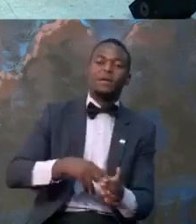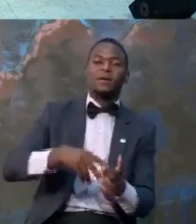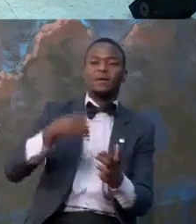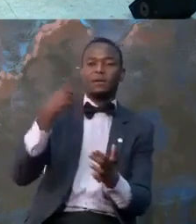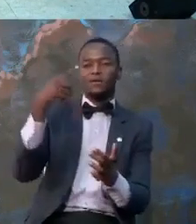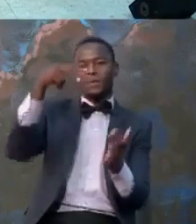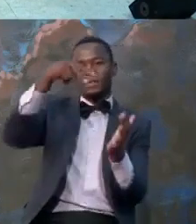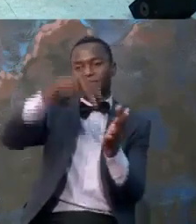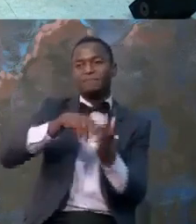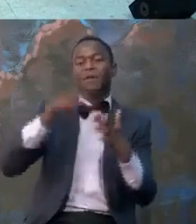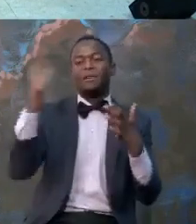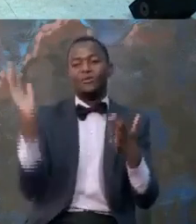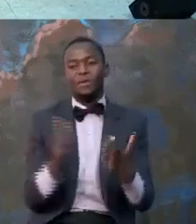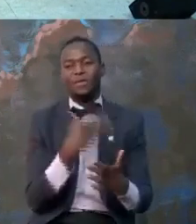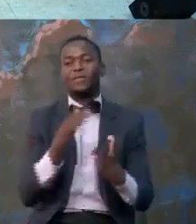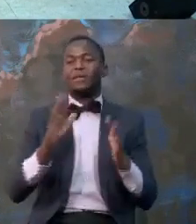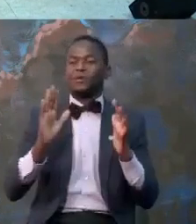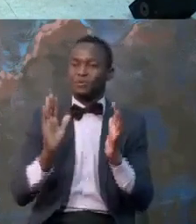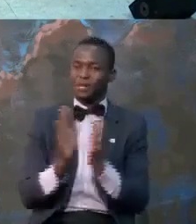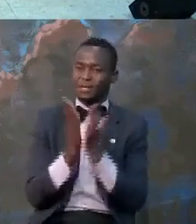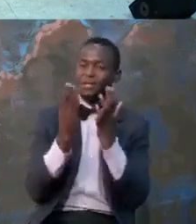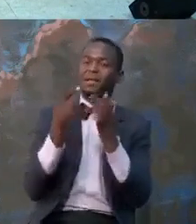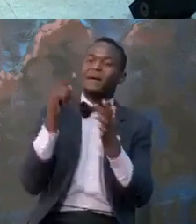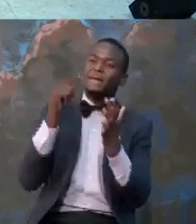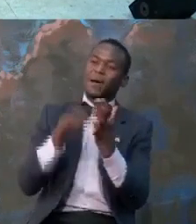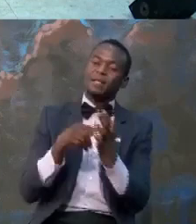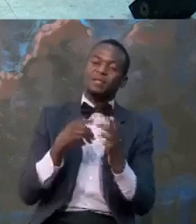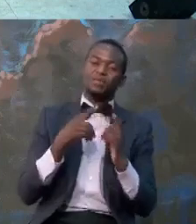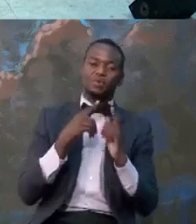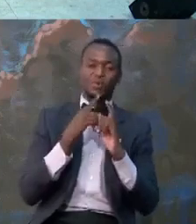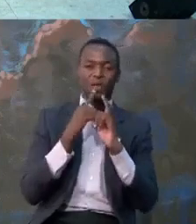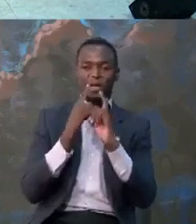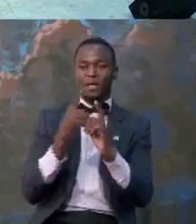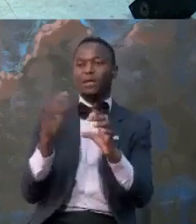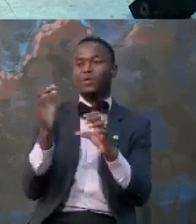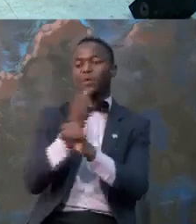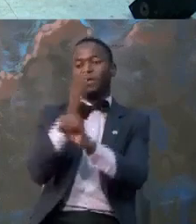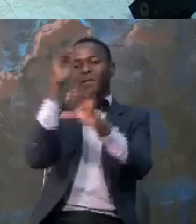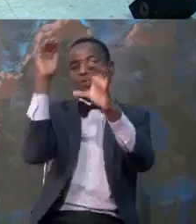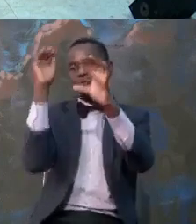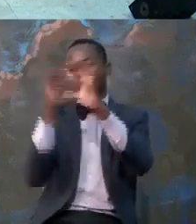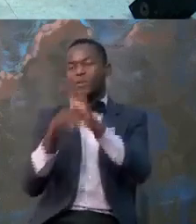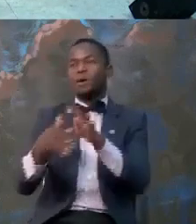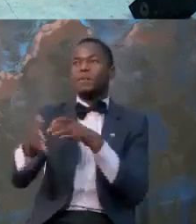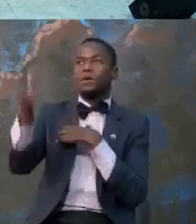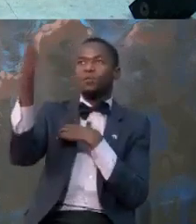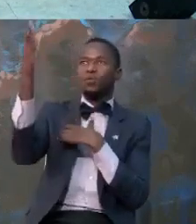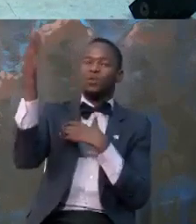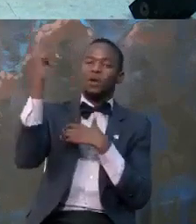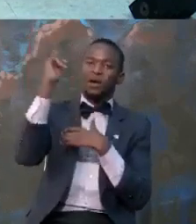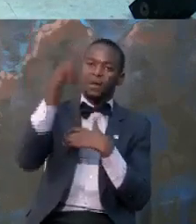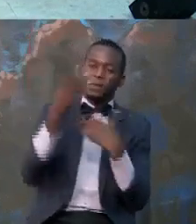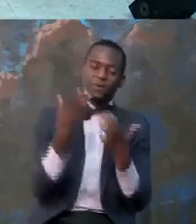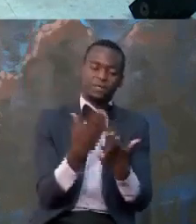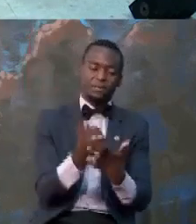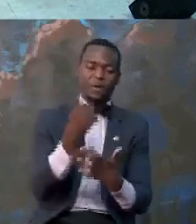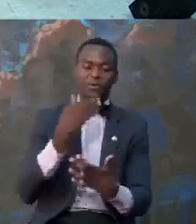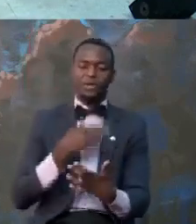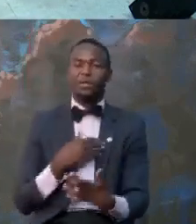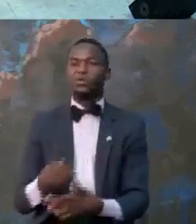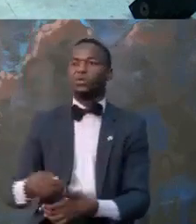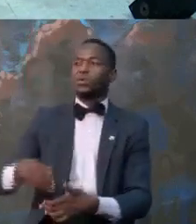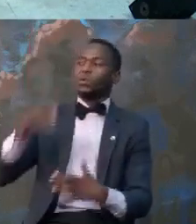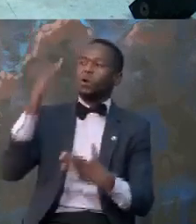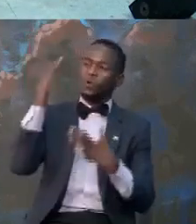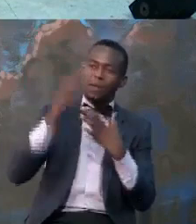na kuimba kwa furaha, maana tunaelekea kupata ule ujumbe ambao Mungu anao kwa ajili yetu wa